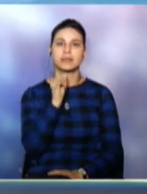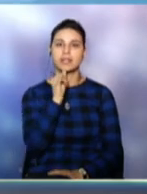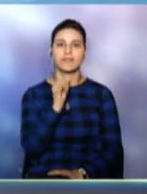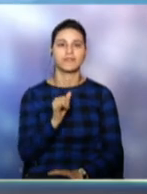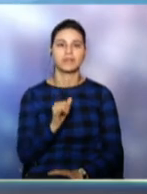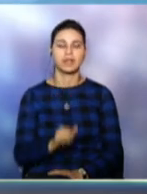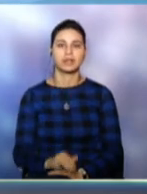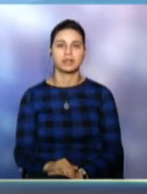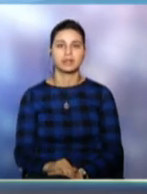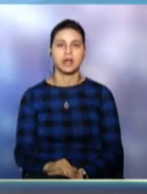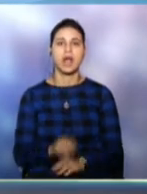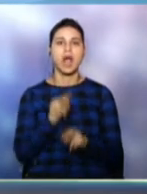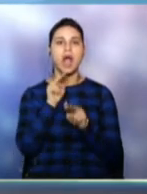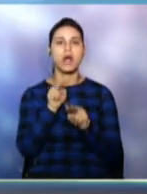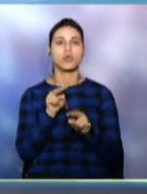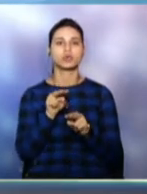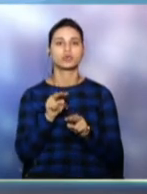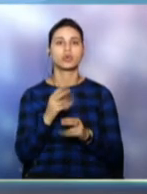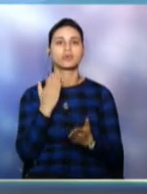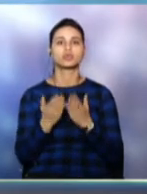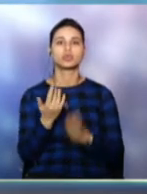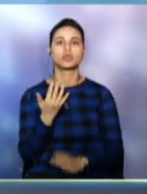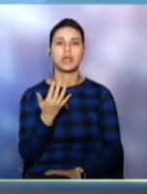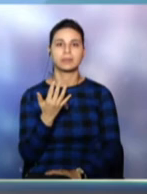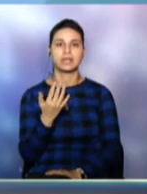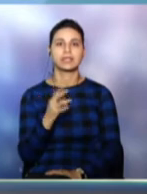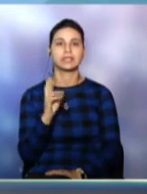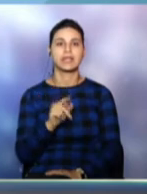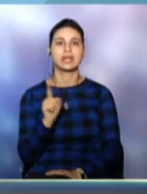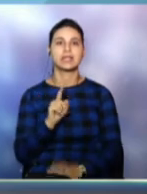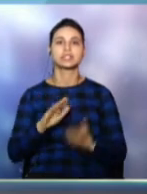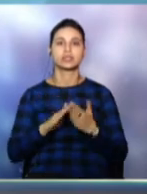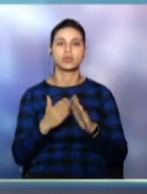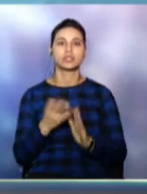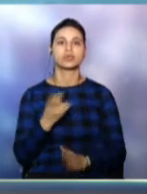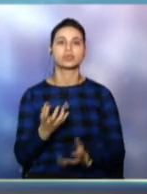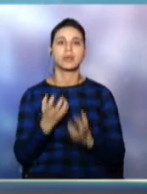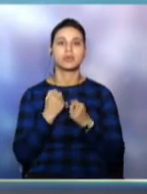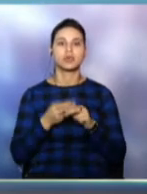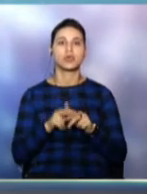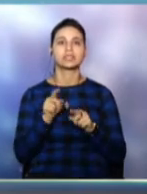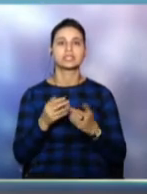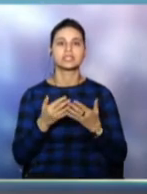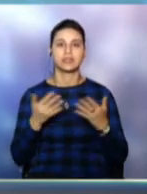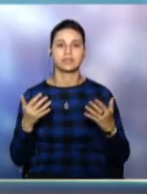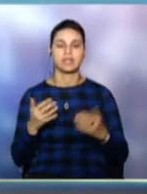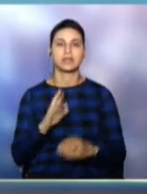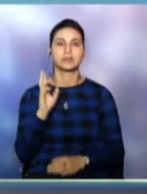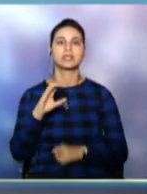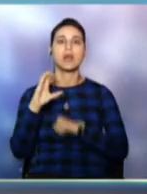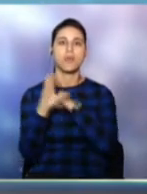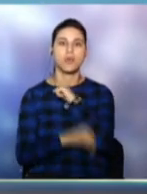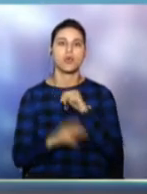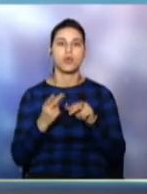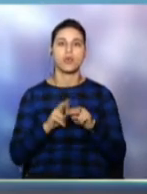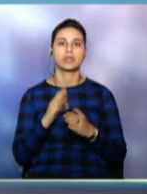ვერ აკონტროლებს თუ რამდენი და რა სიტუაციაში უნდა მიიღოს ეს ნივთიერება და ბოლო ეს გახლავთ